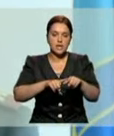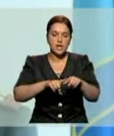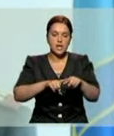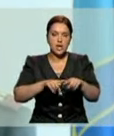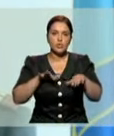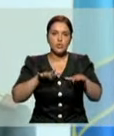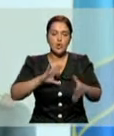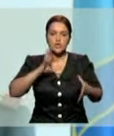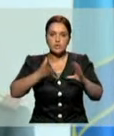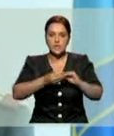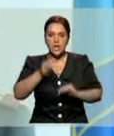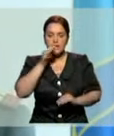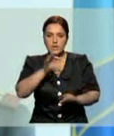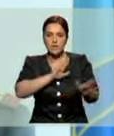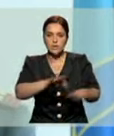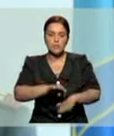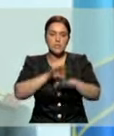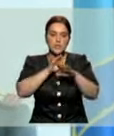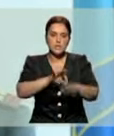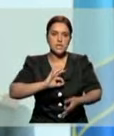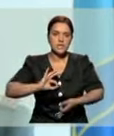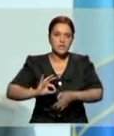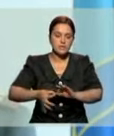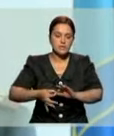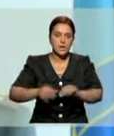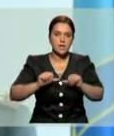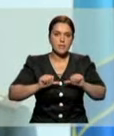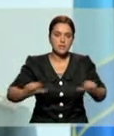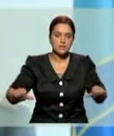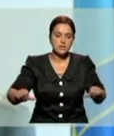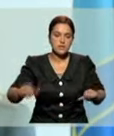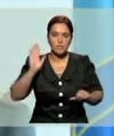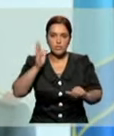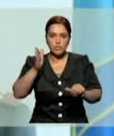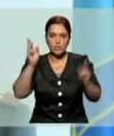будут известны после проведения всех следственных мероприятий.